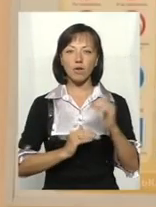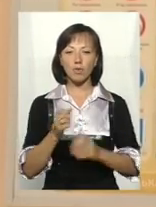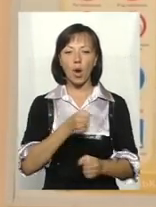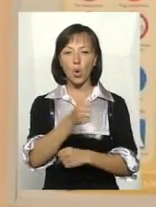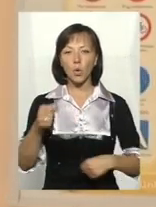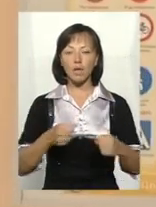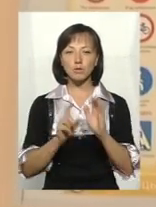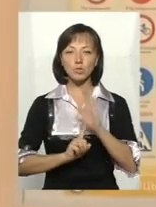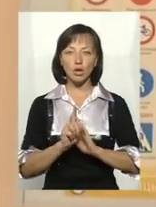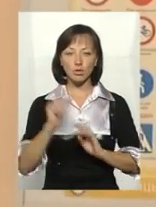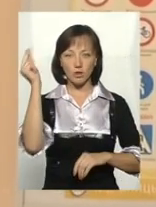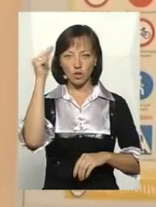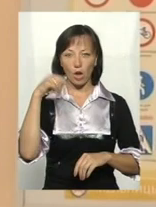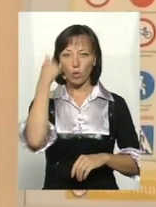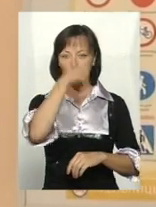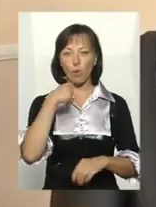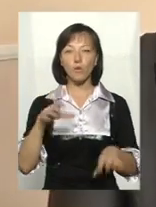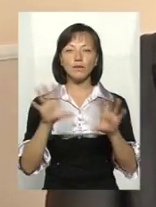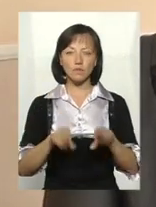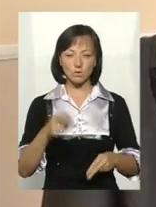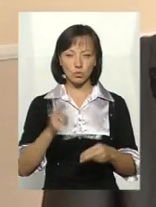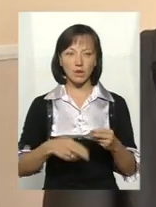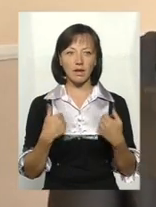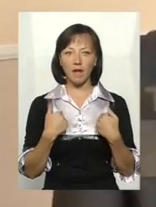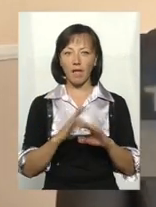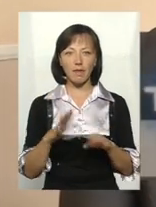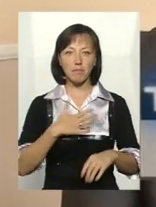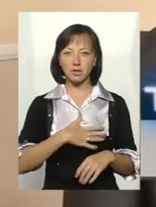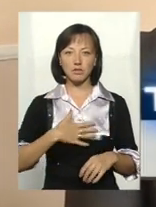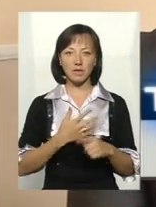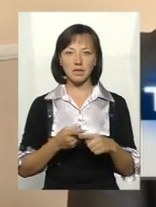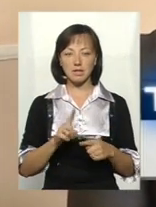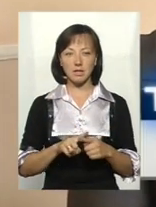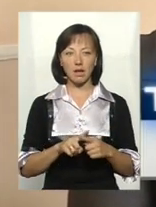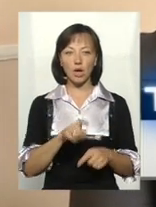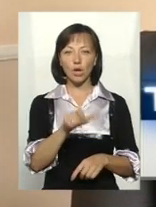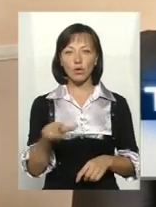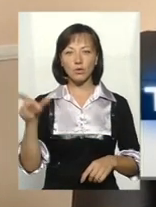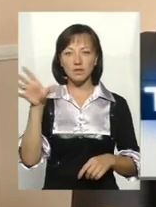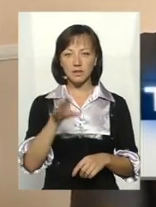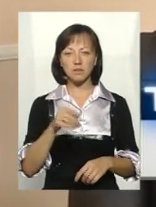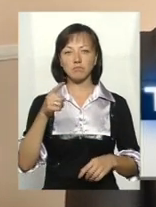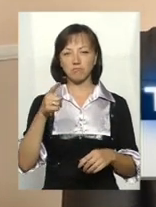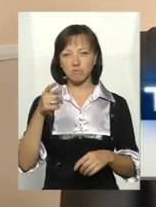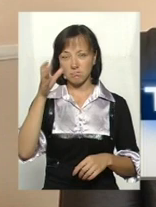ротацій до початку навчального року вщухнуть. Ні, я не переживаю за це. Люди всі зважені.